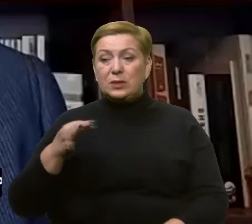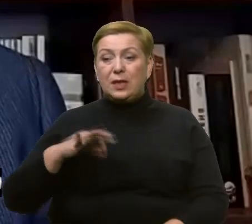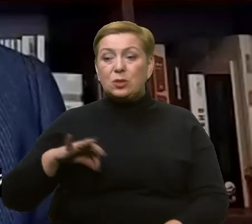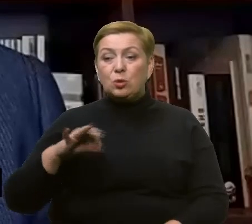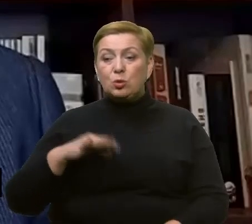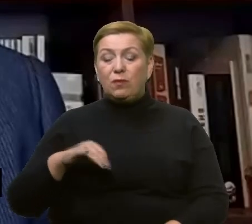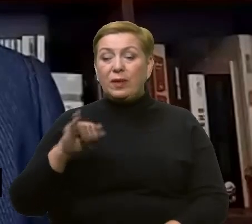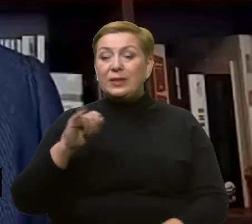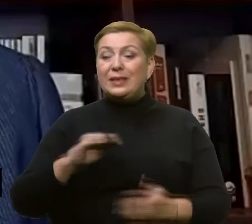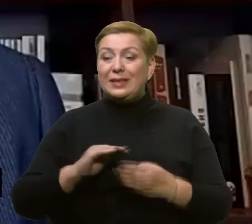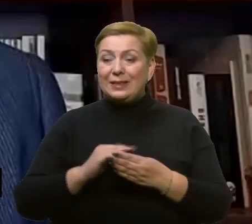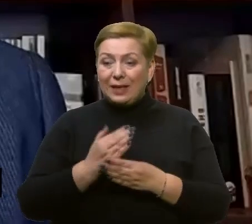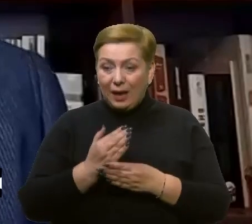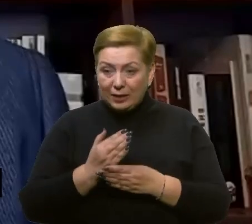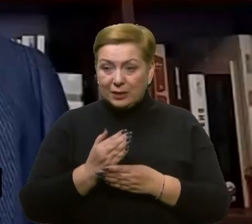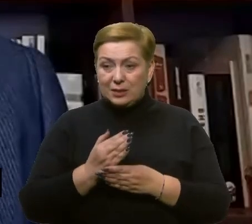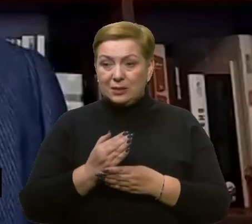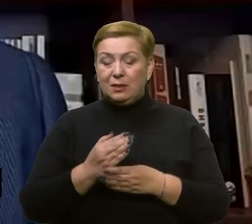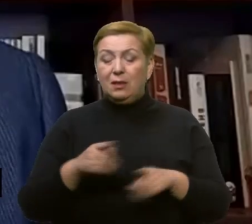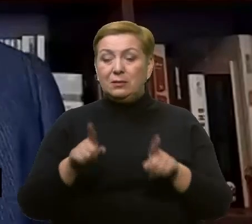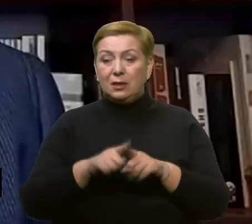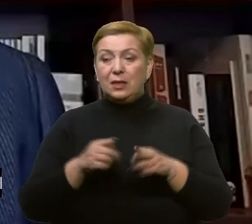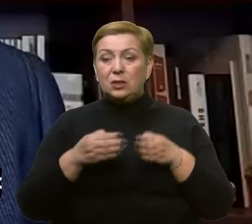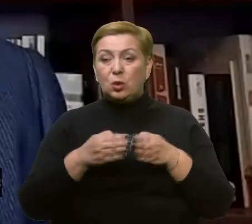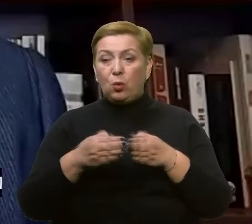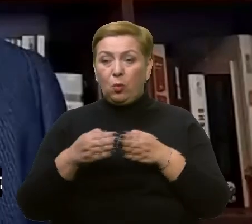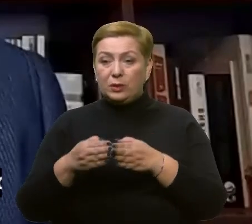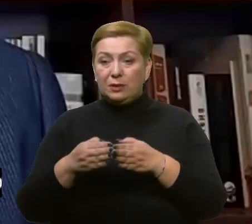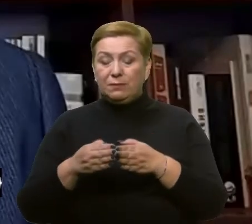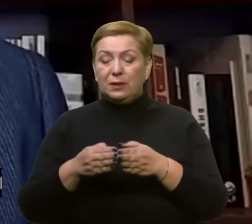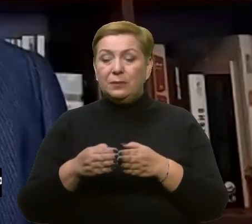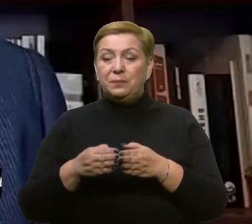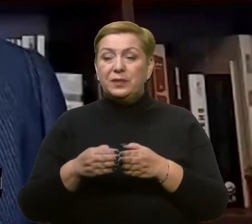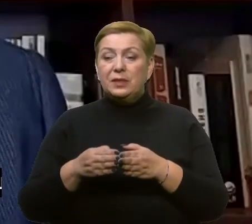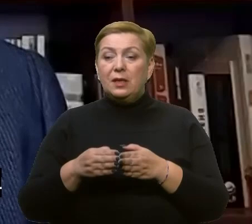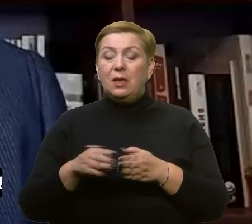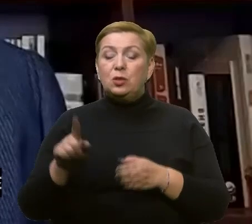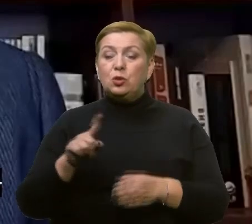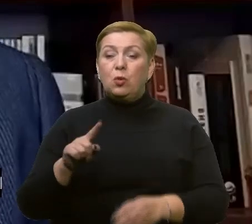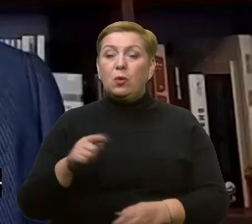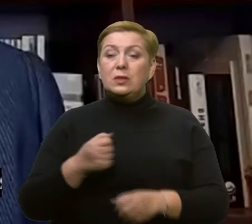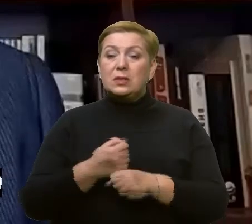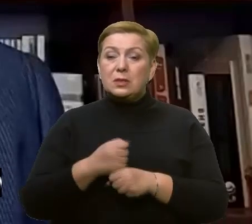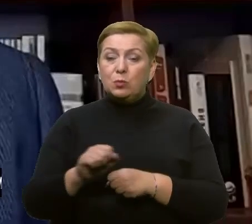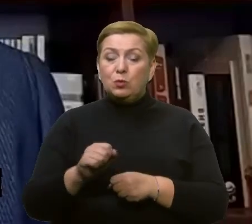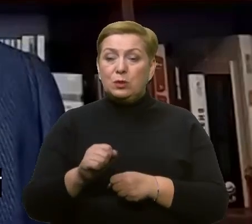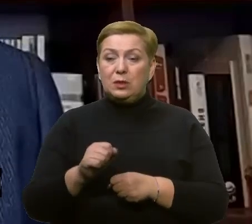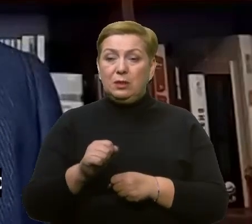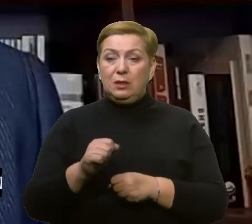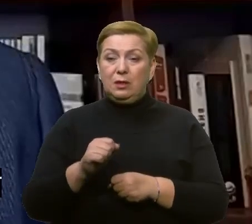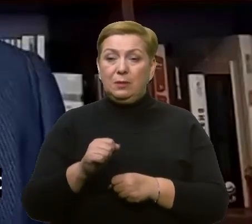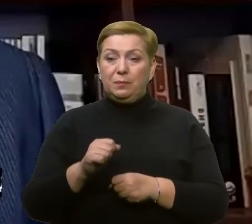і якість оцих дронів до того, що вимусили